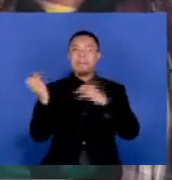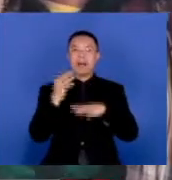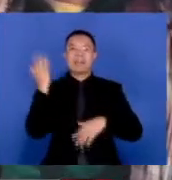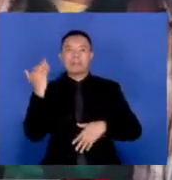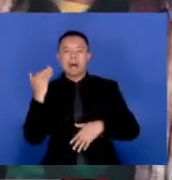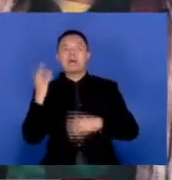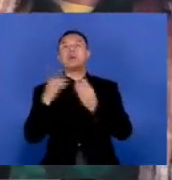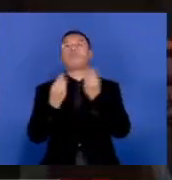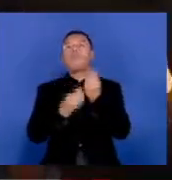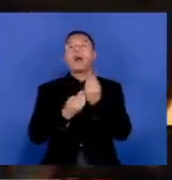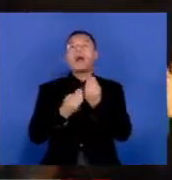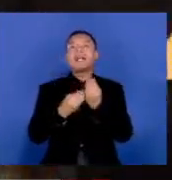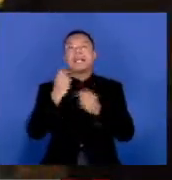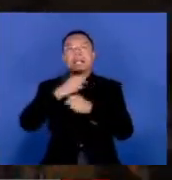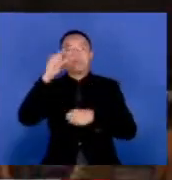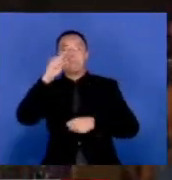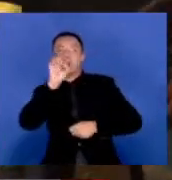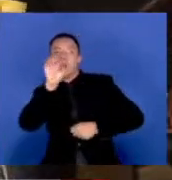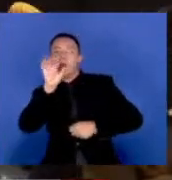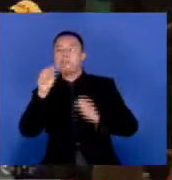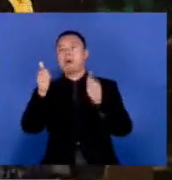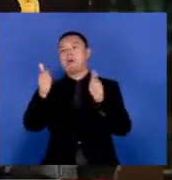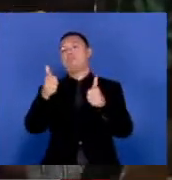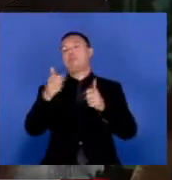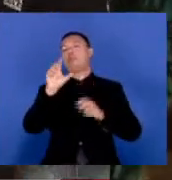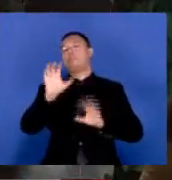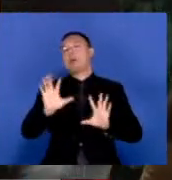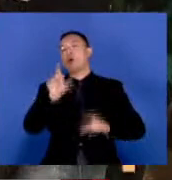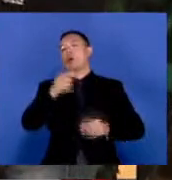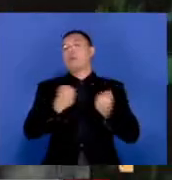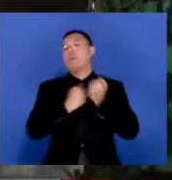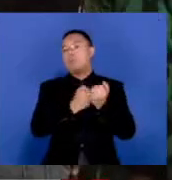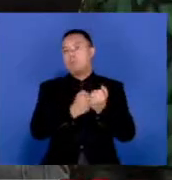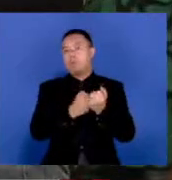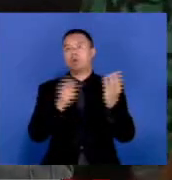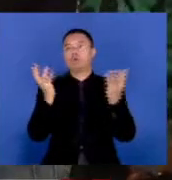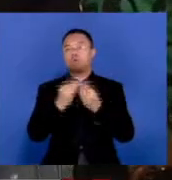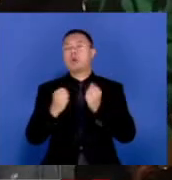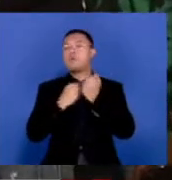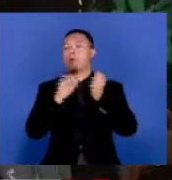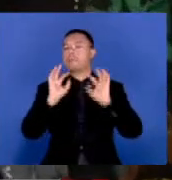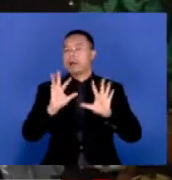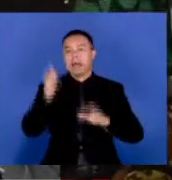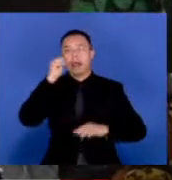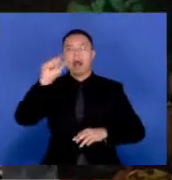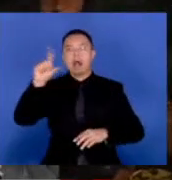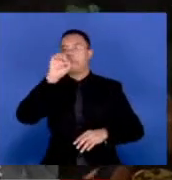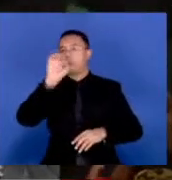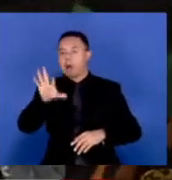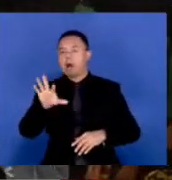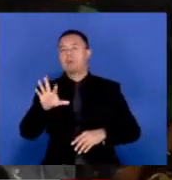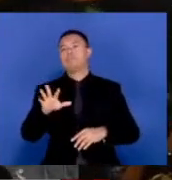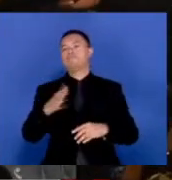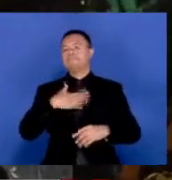di KPU. Dengan banyaknya dukungan dan elektabilitas yang terus naik, Erlangga optimis